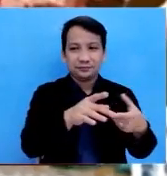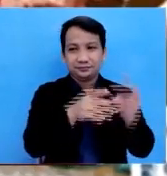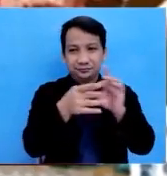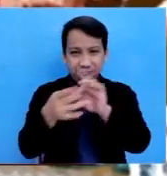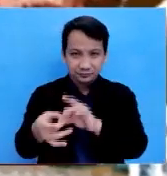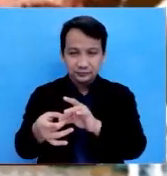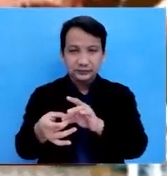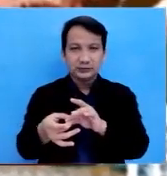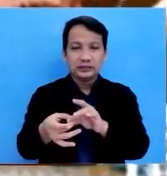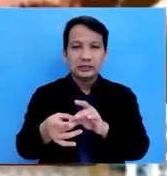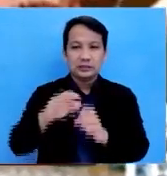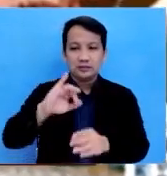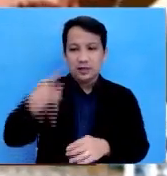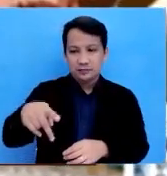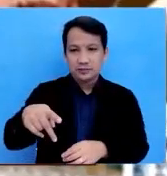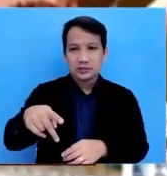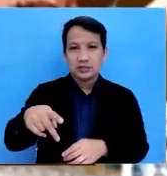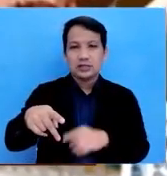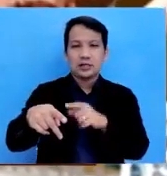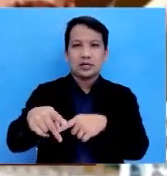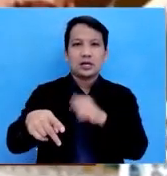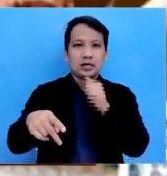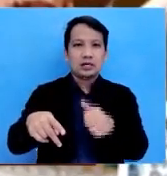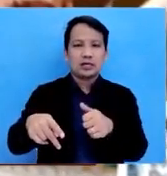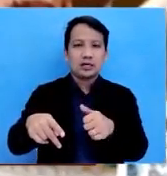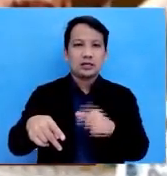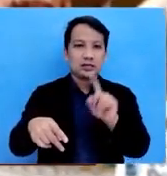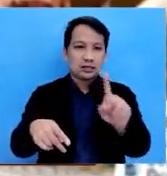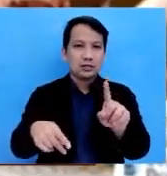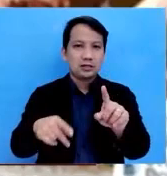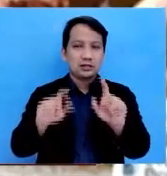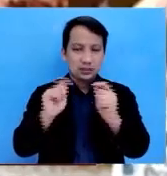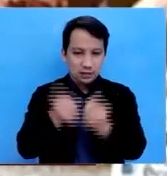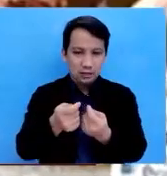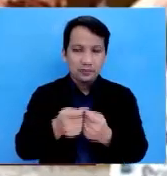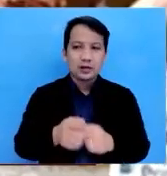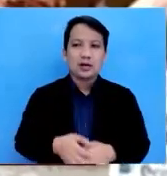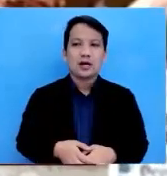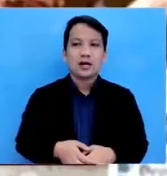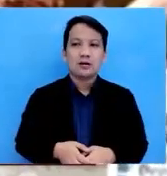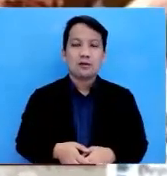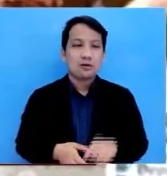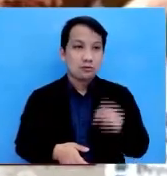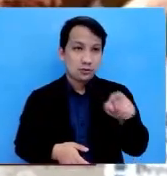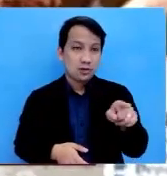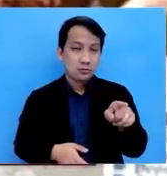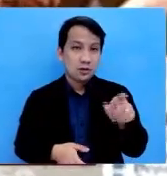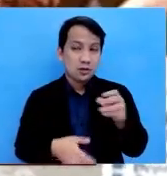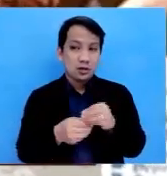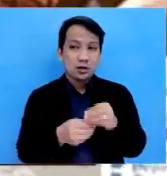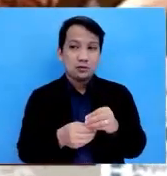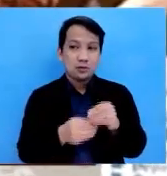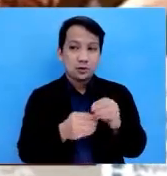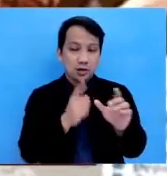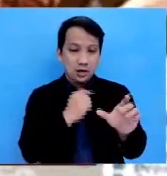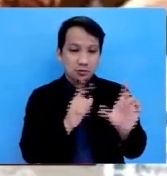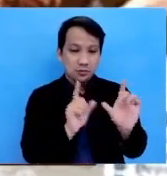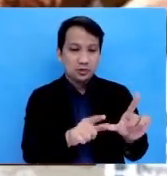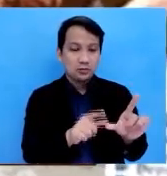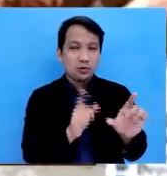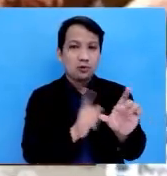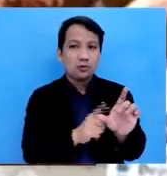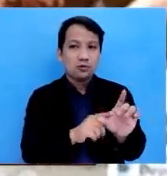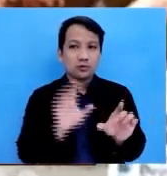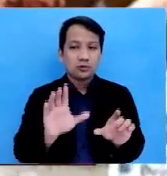ng mga IP, hindi lamang po sa iisang tribo. Kung tutuusin, maituturing na red tagging ang mga katagang binitawan ni